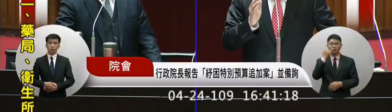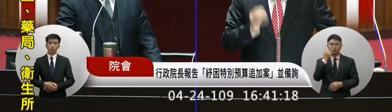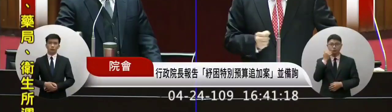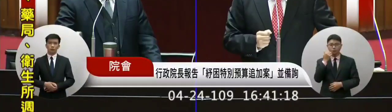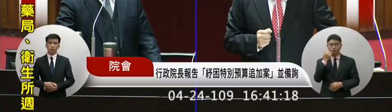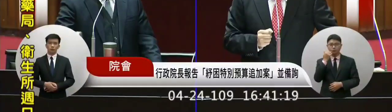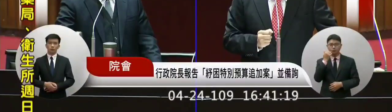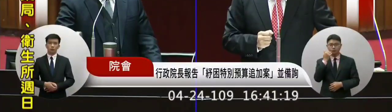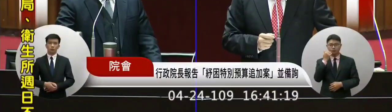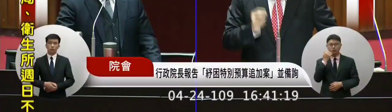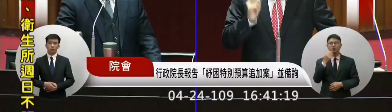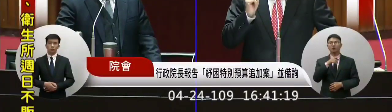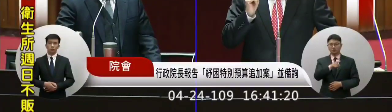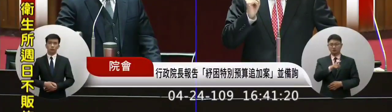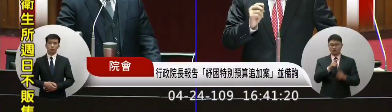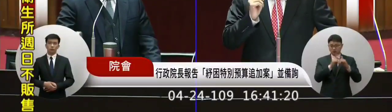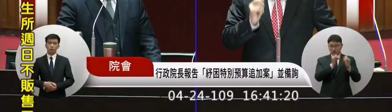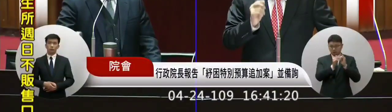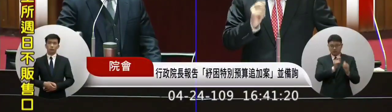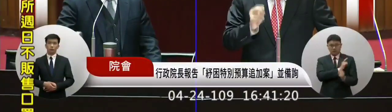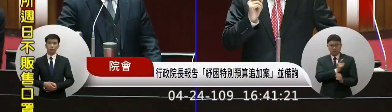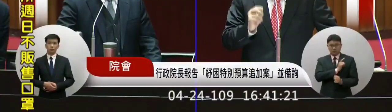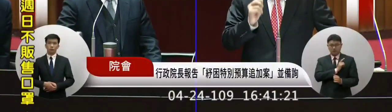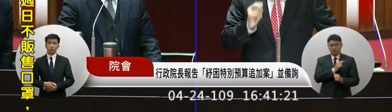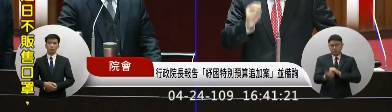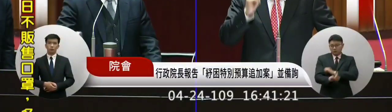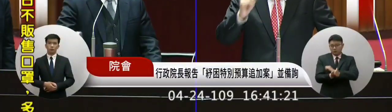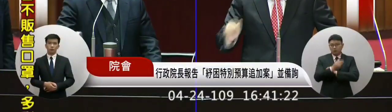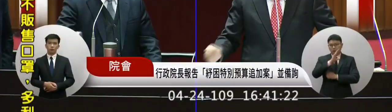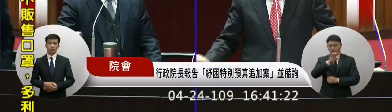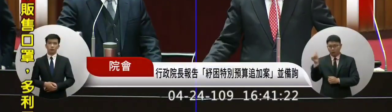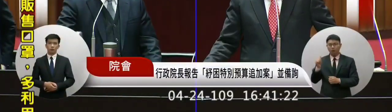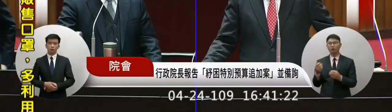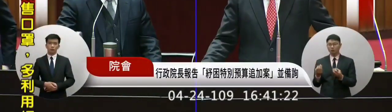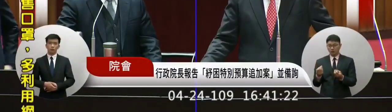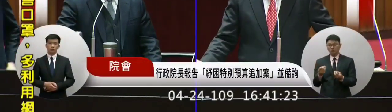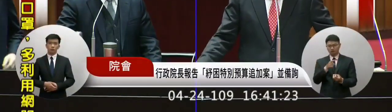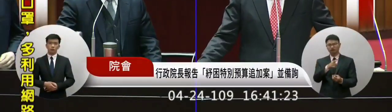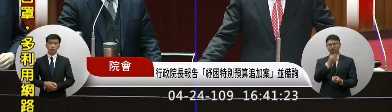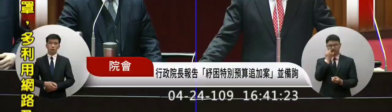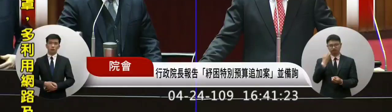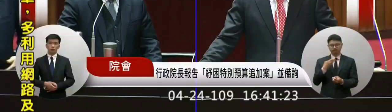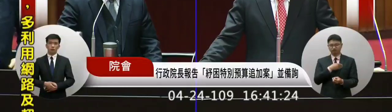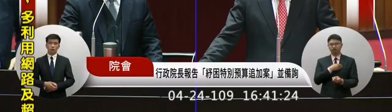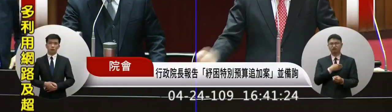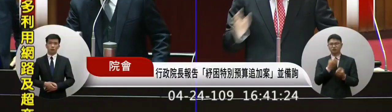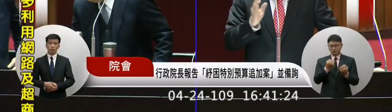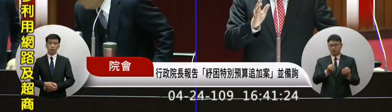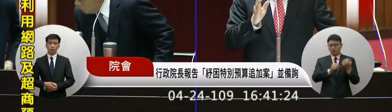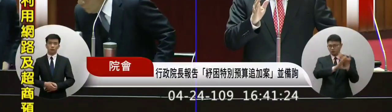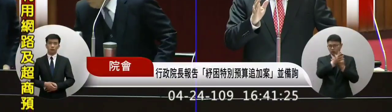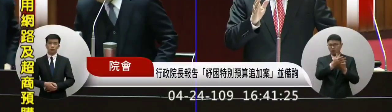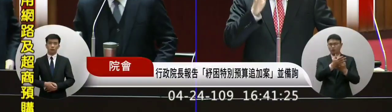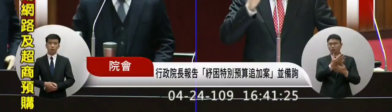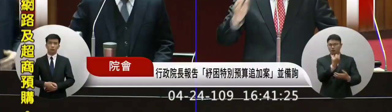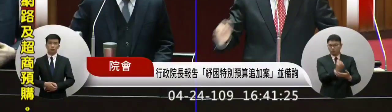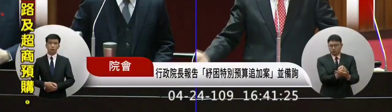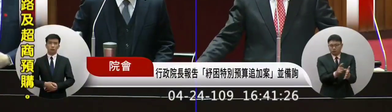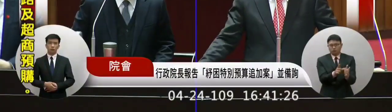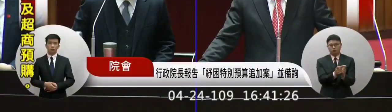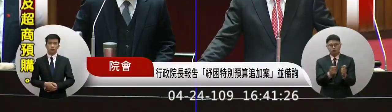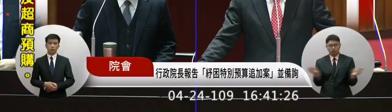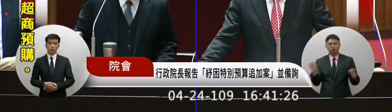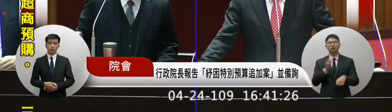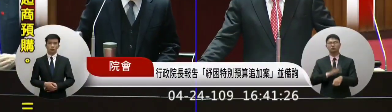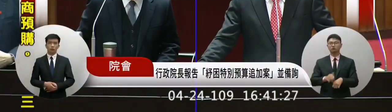尽快的回到美国的话，就要有长期滞留海外的准备。院长，现在我们看